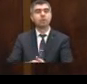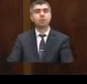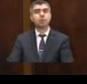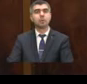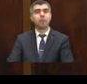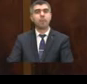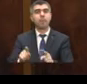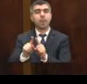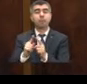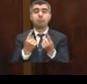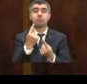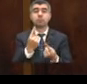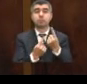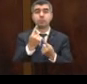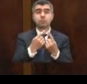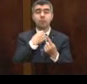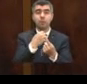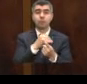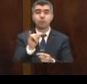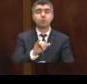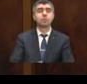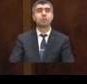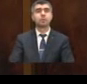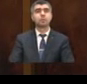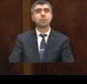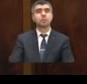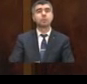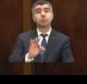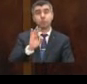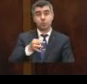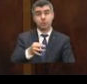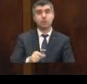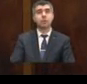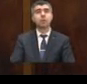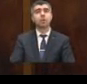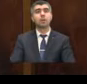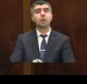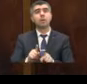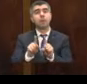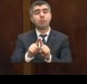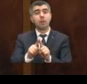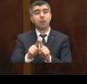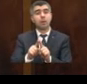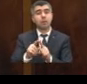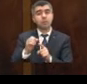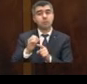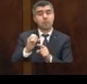آخر خارج الاختيار الديمقراطي؟ وإذ ننوه بدور ونساء أيضا رجال الإعلام